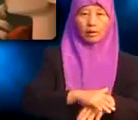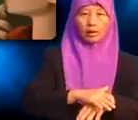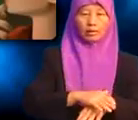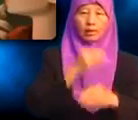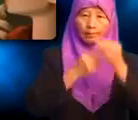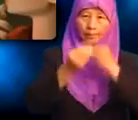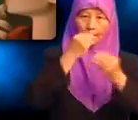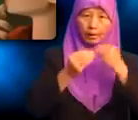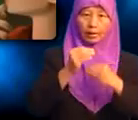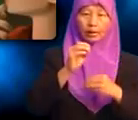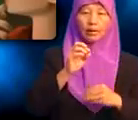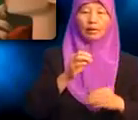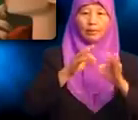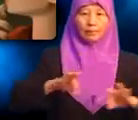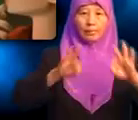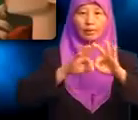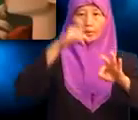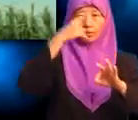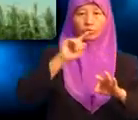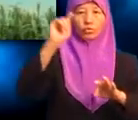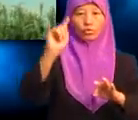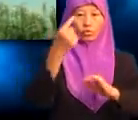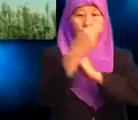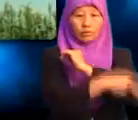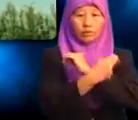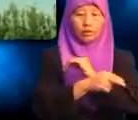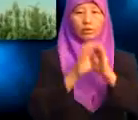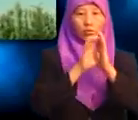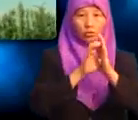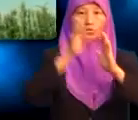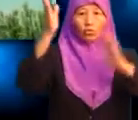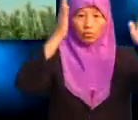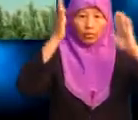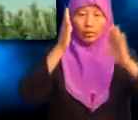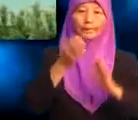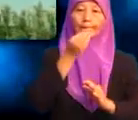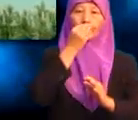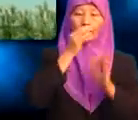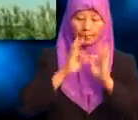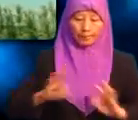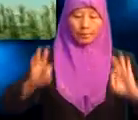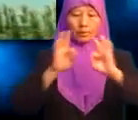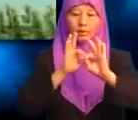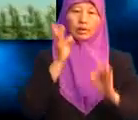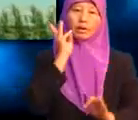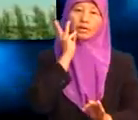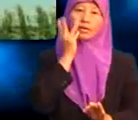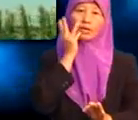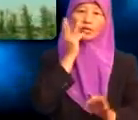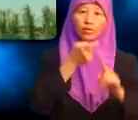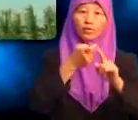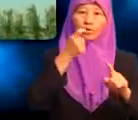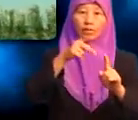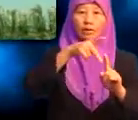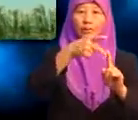tanaman makanan asasi bagi sesebuah negara. Macam di Malaysia, makanan asasi di sini ialah nasi yang berasal